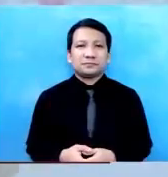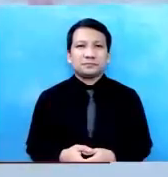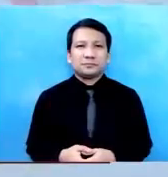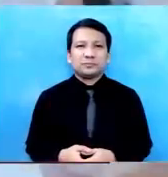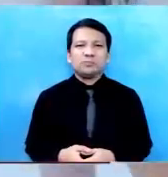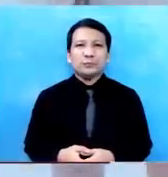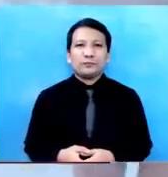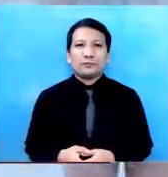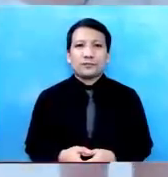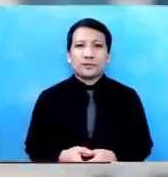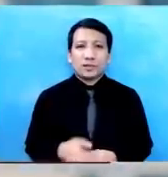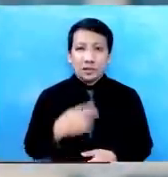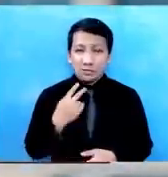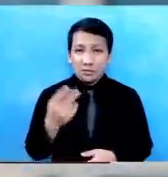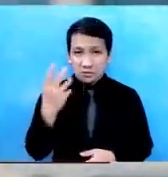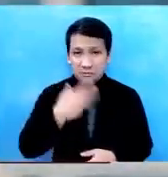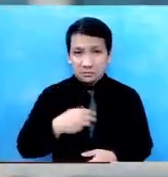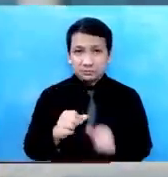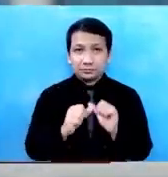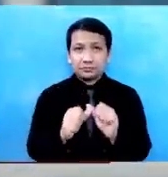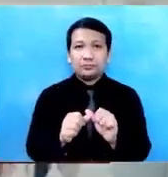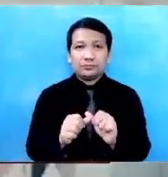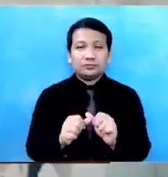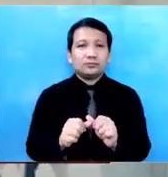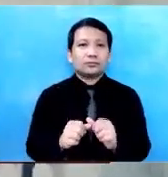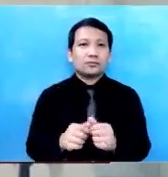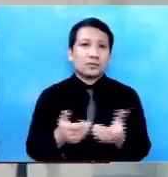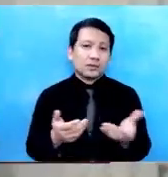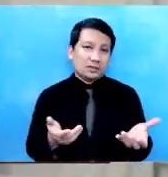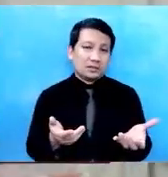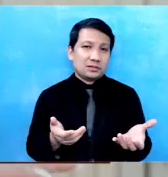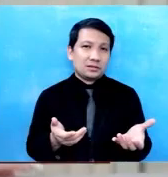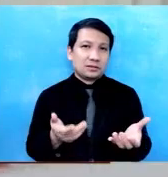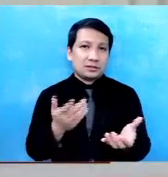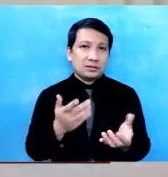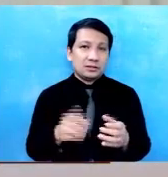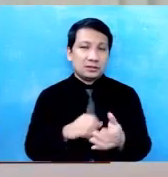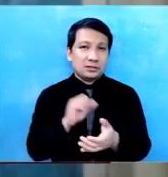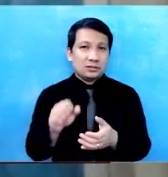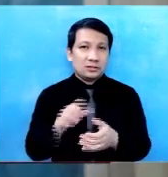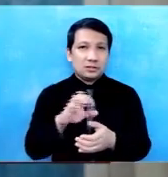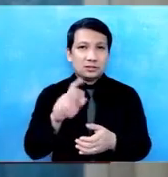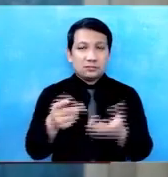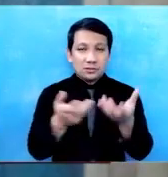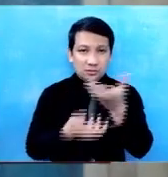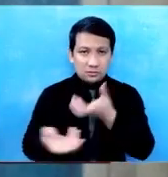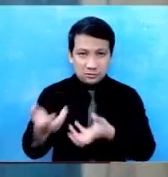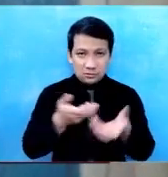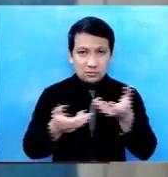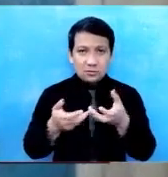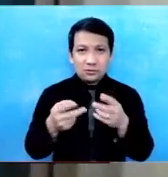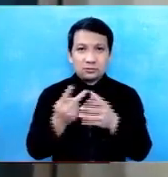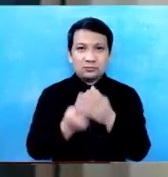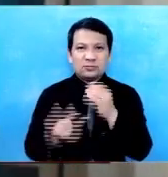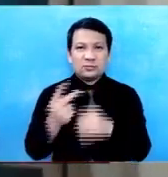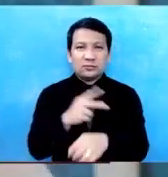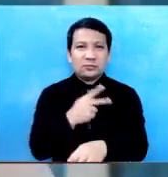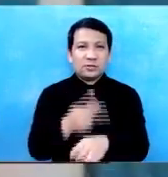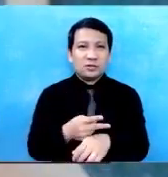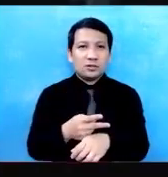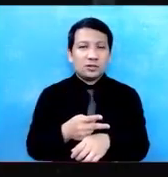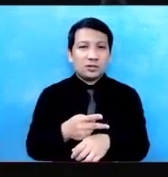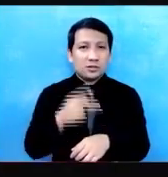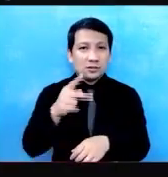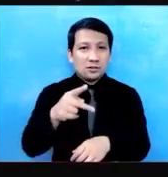Kung vocals lang din naman ang labanan, aba! Walang tapon sa epic collaboration ng dalawang power K-pop girl